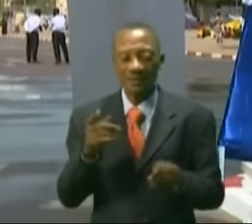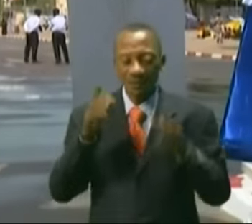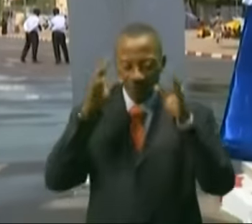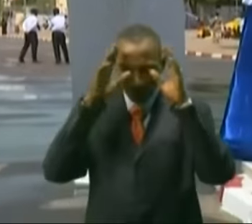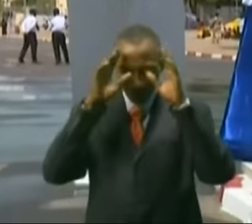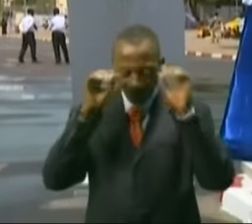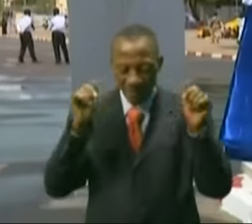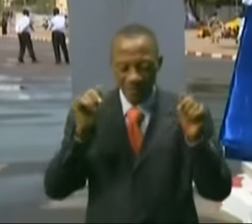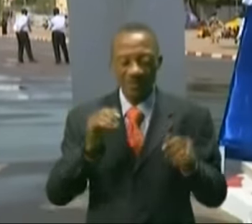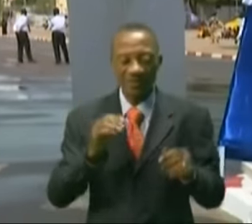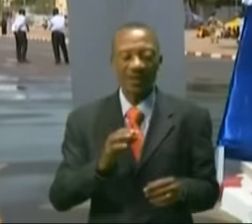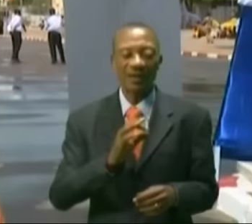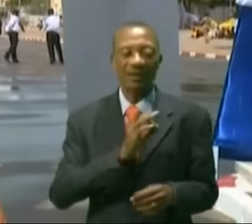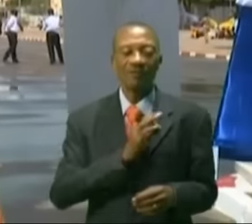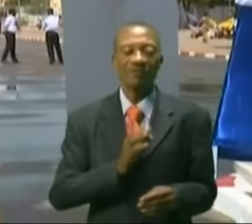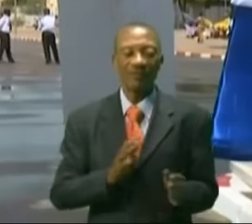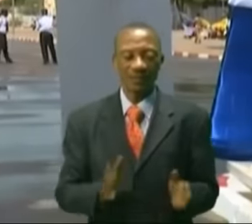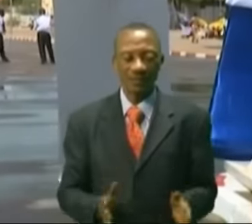du feu maréchal,